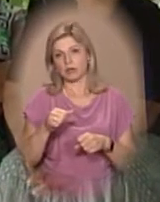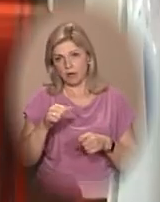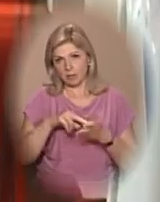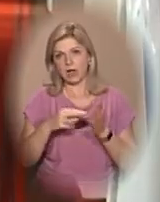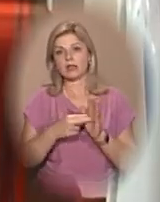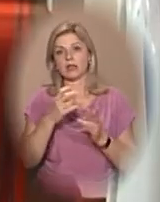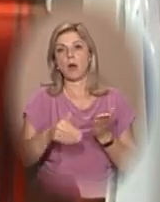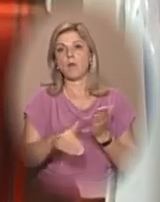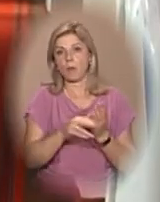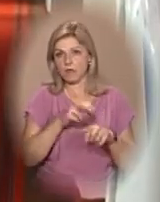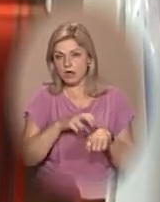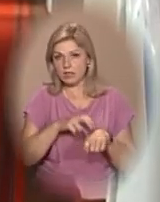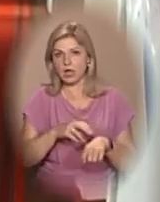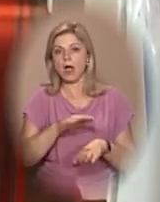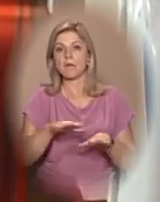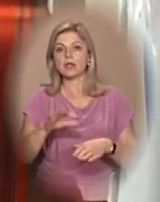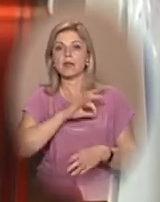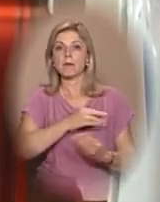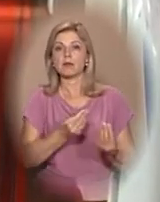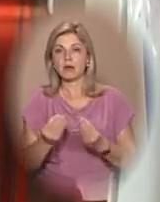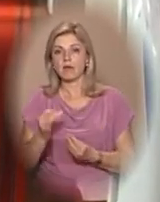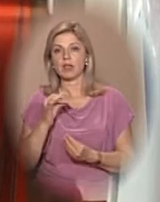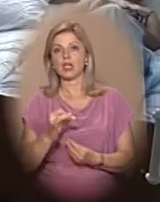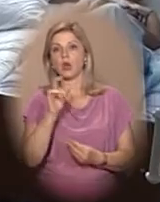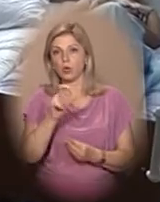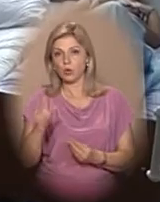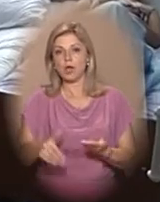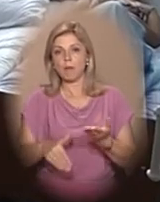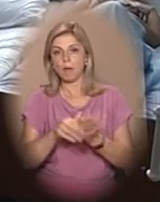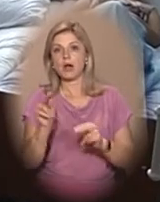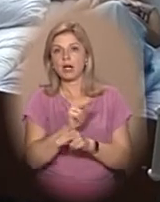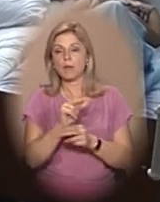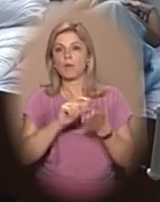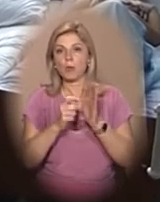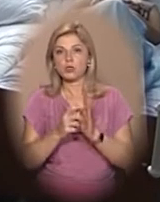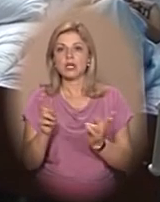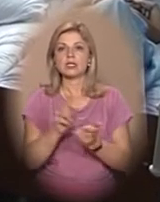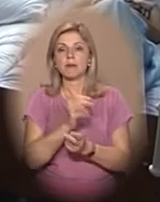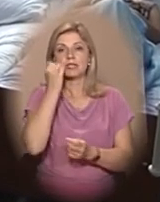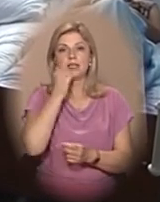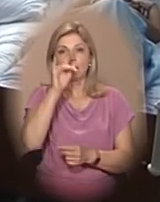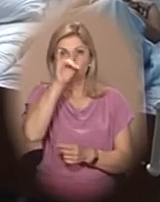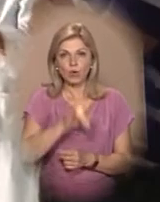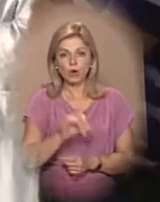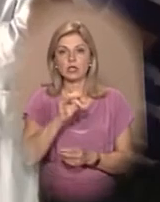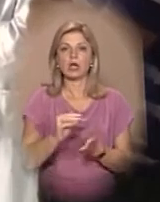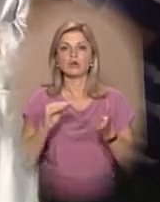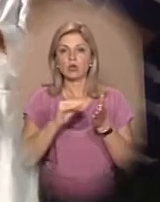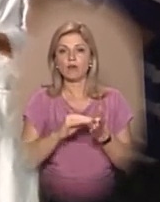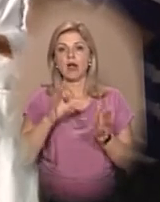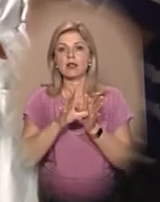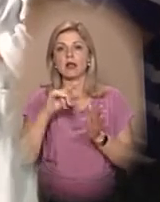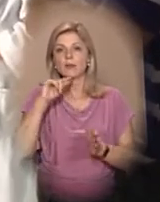медиків. Місцеві підприємці і небайдужі люди допомогли відремонтувати приміщення, замінити старі вікна і встановити енергозберігаючі